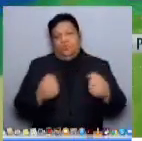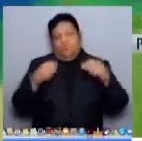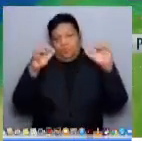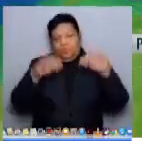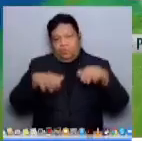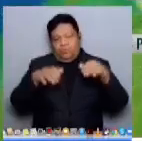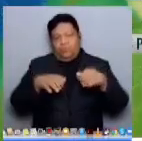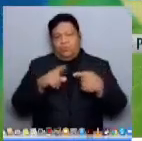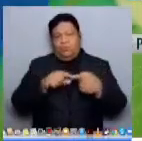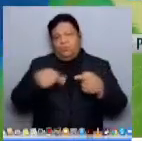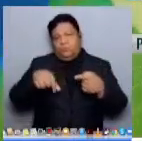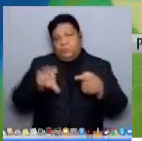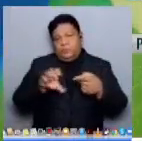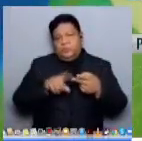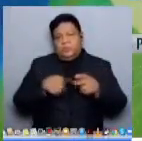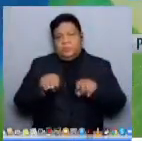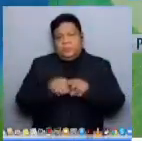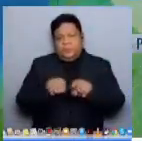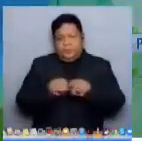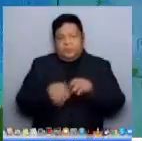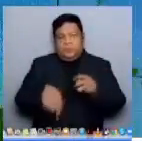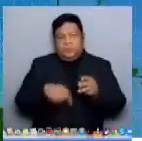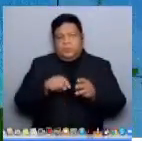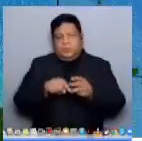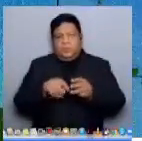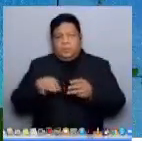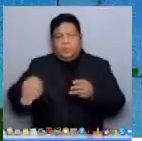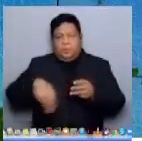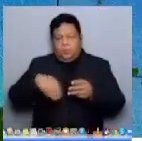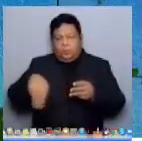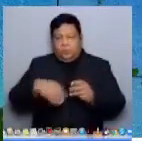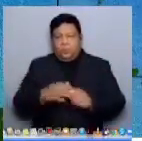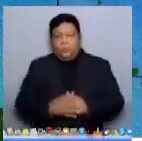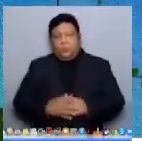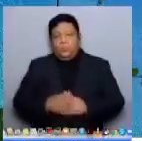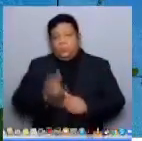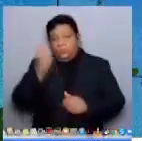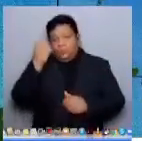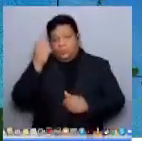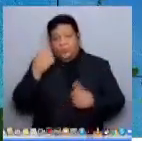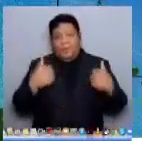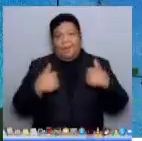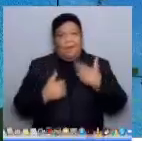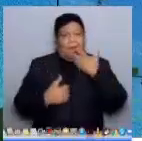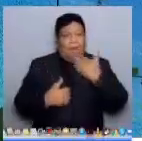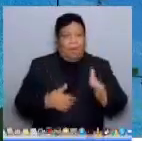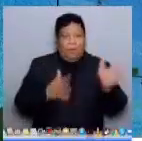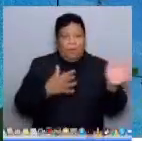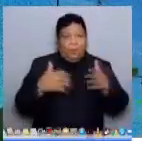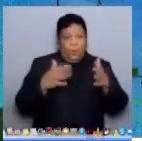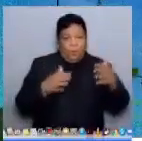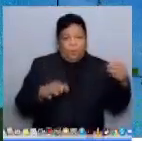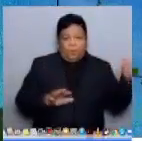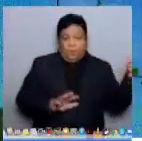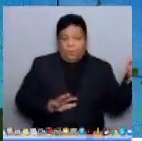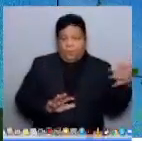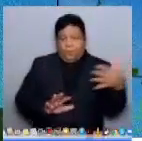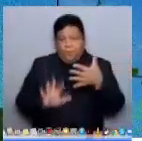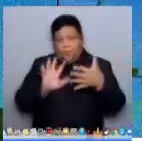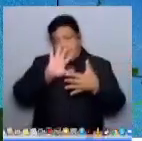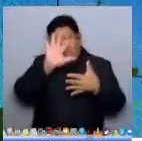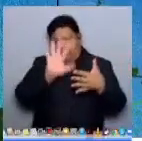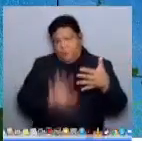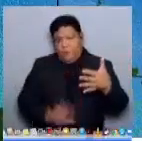hanggang dyan sa may Mandaluyong. Ayon sa pag-asa, easterlies o yung mainit at maalinsangang hangin na nakakaapekto ngayon dito sa may